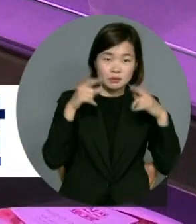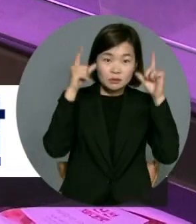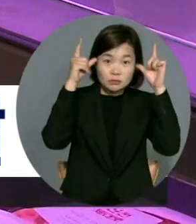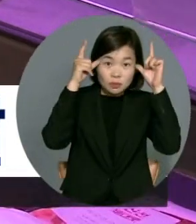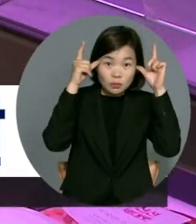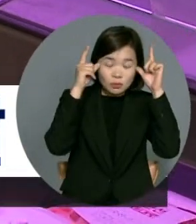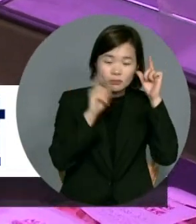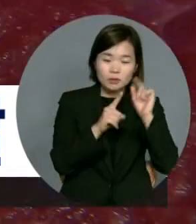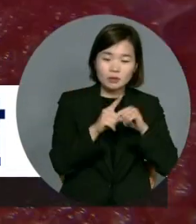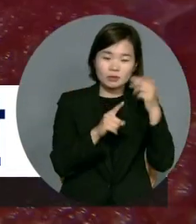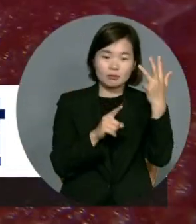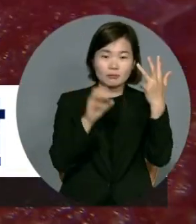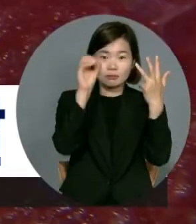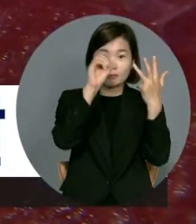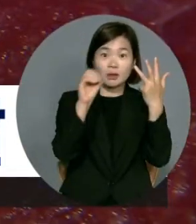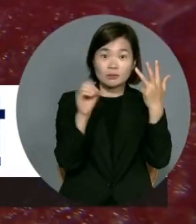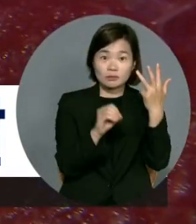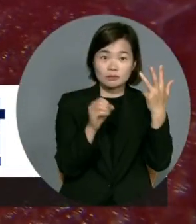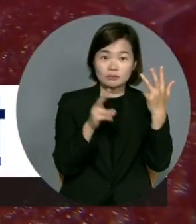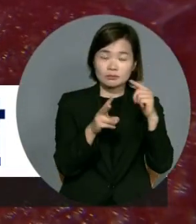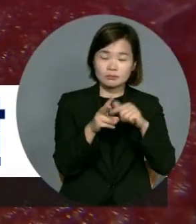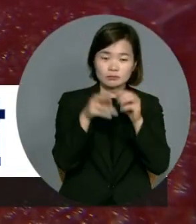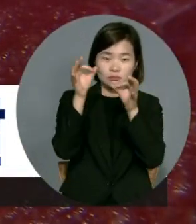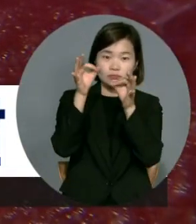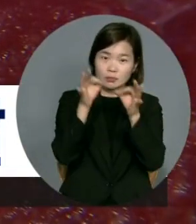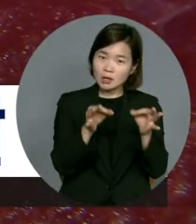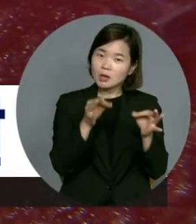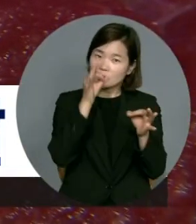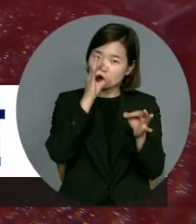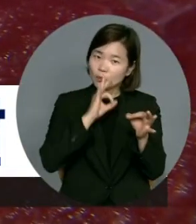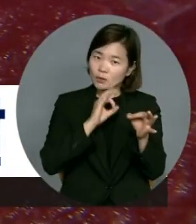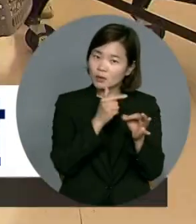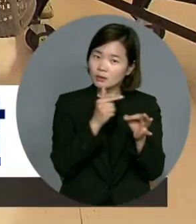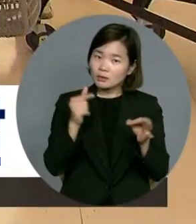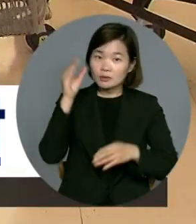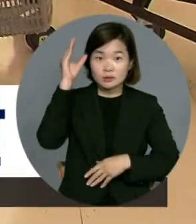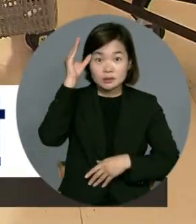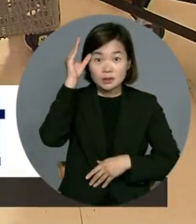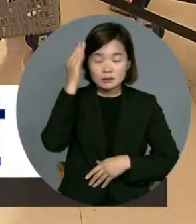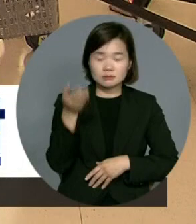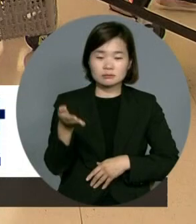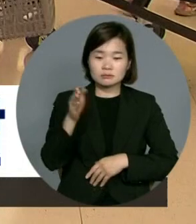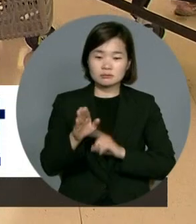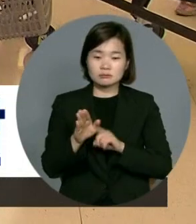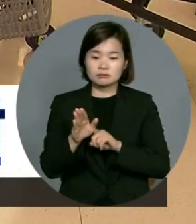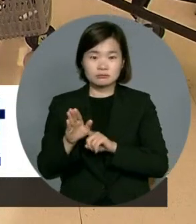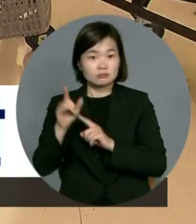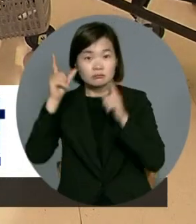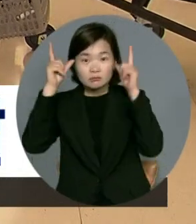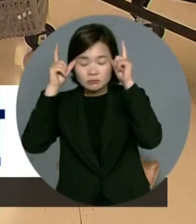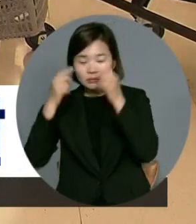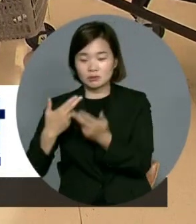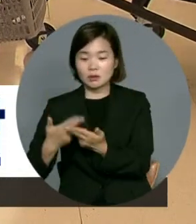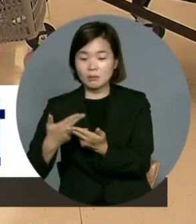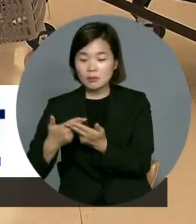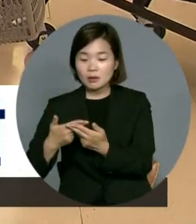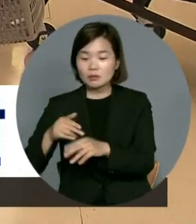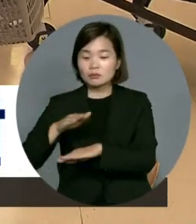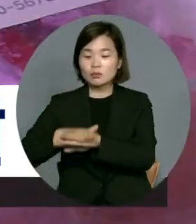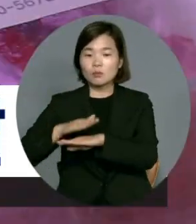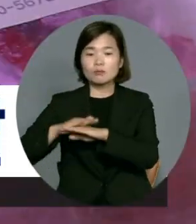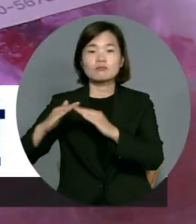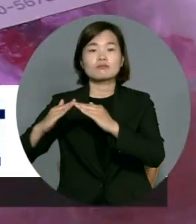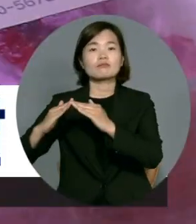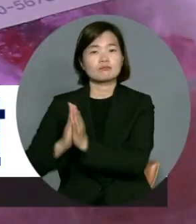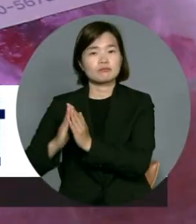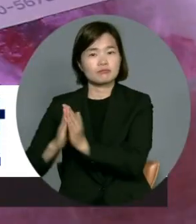경우 최대 8% 에 가격인하 효과가 있을 것으로 예상하고 있지만 한우협회 는 한우농가 의 줄 폐업을